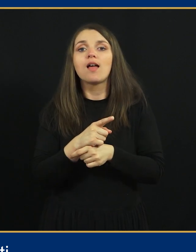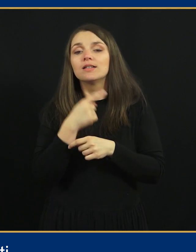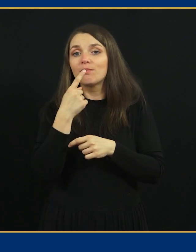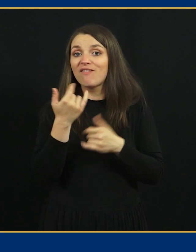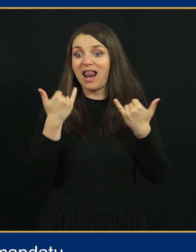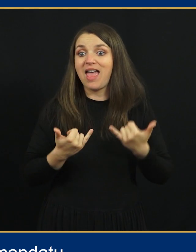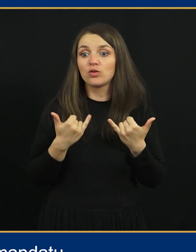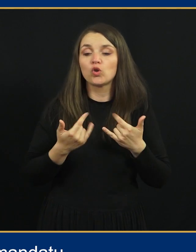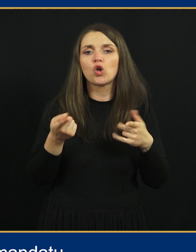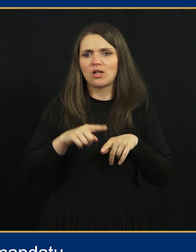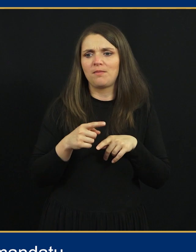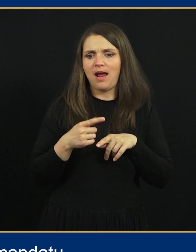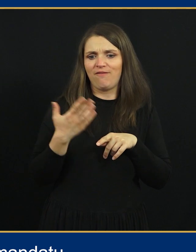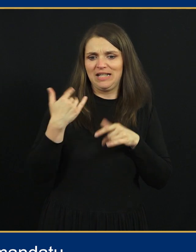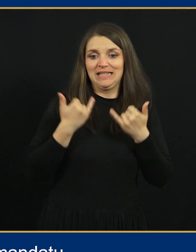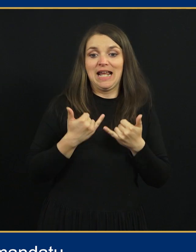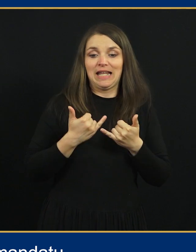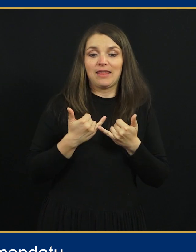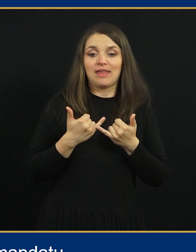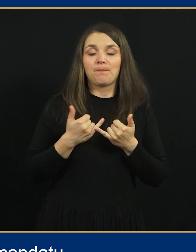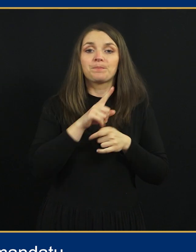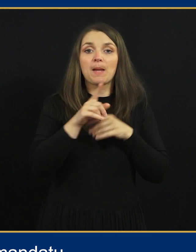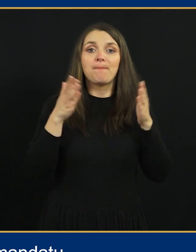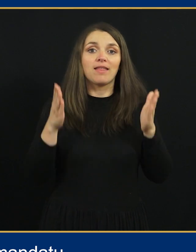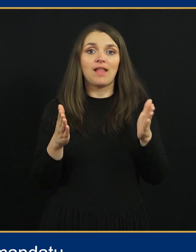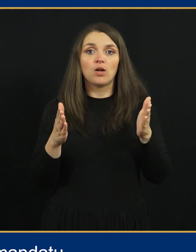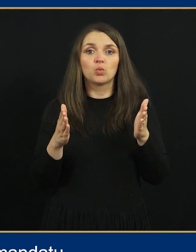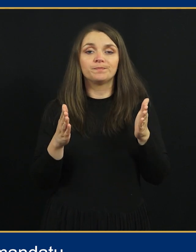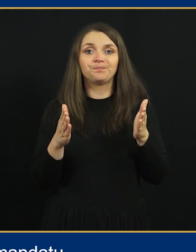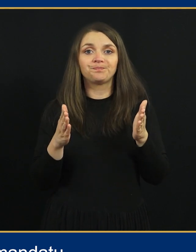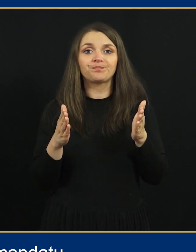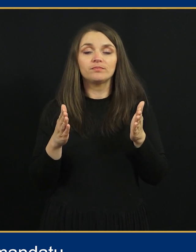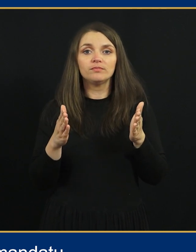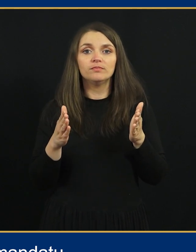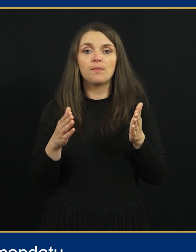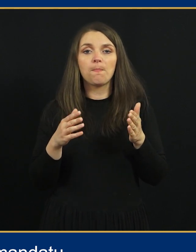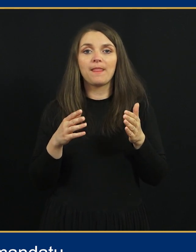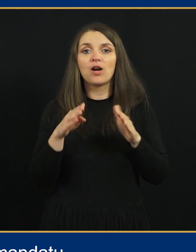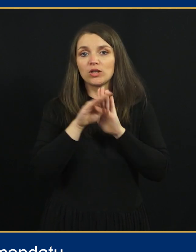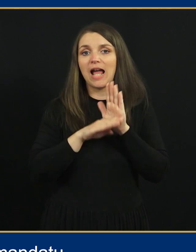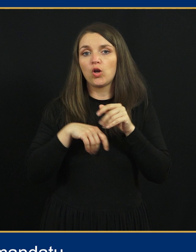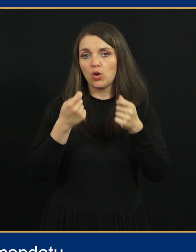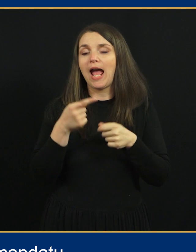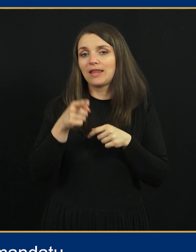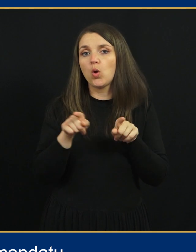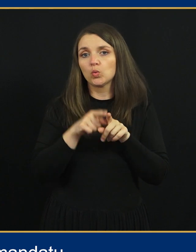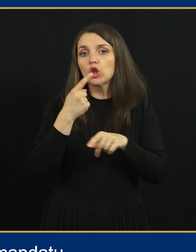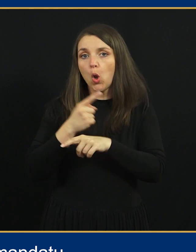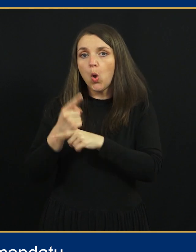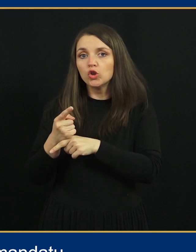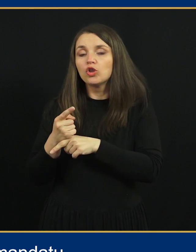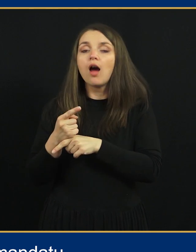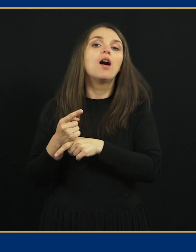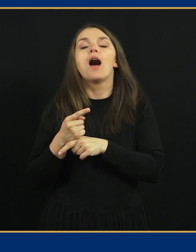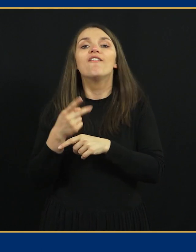odločili, torej letos oziroma v sedanjem mandatu, ker zakonodaja tako tudi